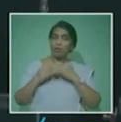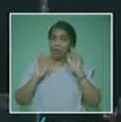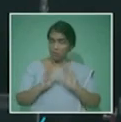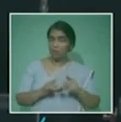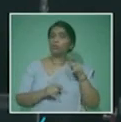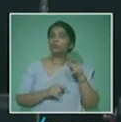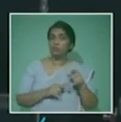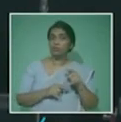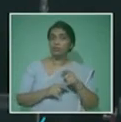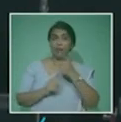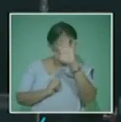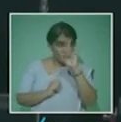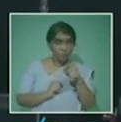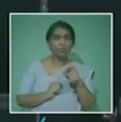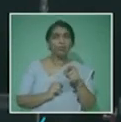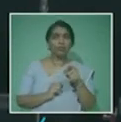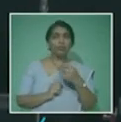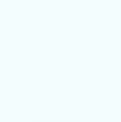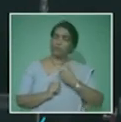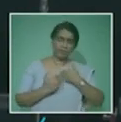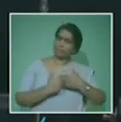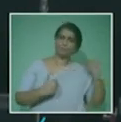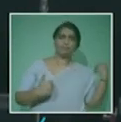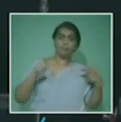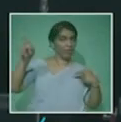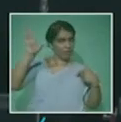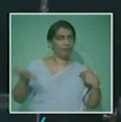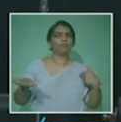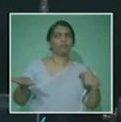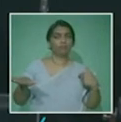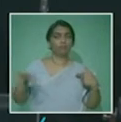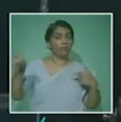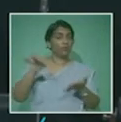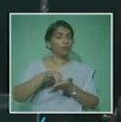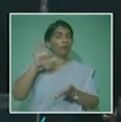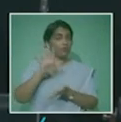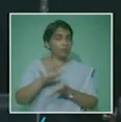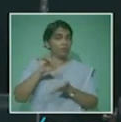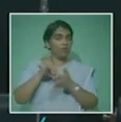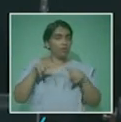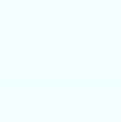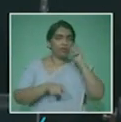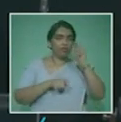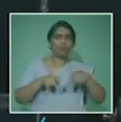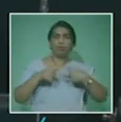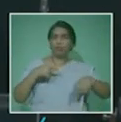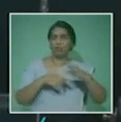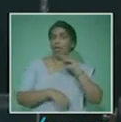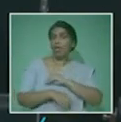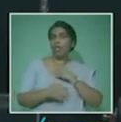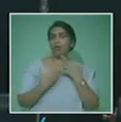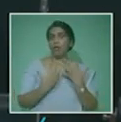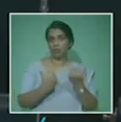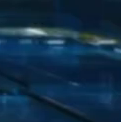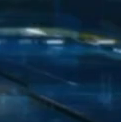හරි උහුවෙවත් කරන්නට ඕන නම් මම පැත්තකට යන්නම් එතුමාව තියාගන්නම් එතුමා ගත්ත තීන්දුව තීරණ වලින් අද ජනතාවට මේ රටේ ප්‍රතිලාභ ලැබෙනවා කියන